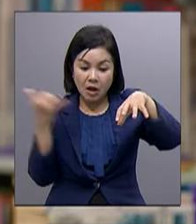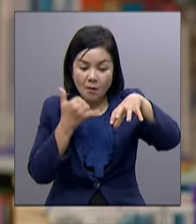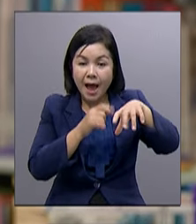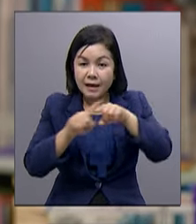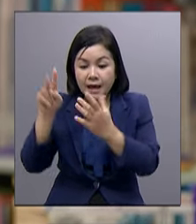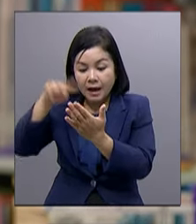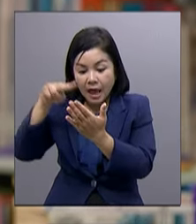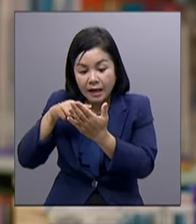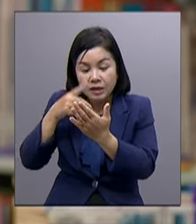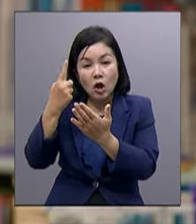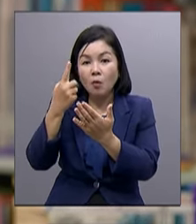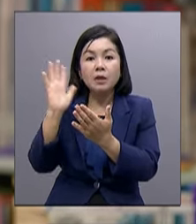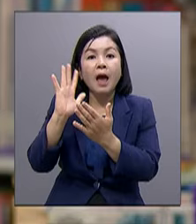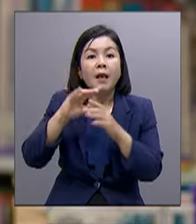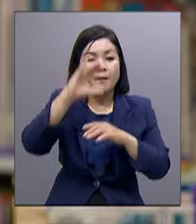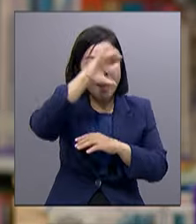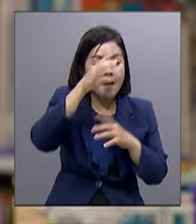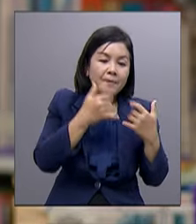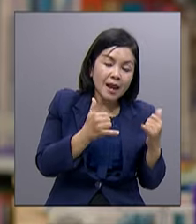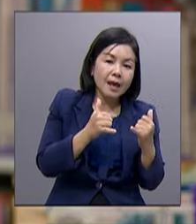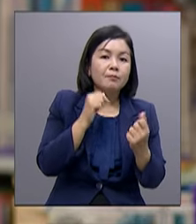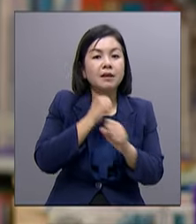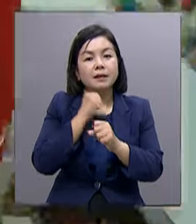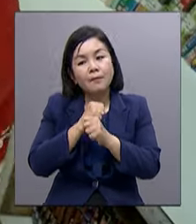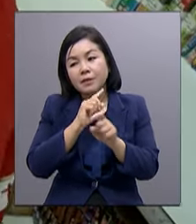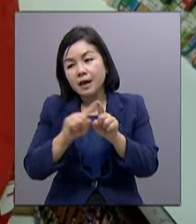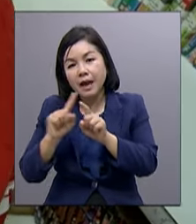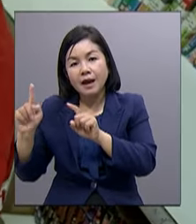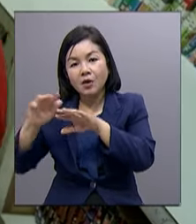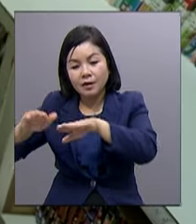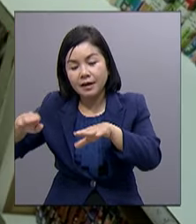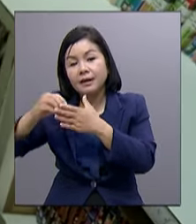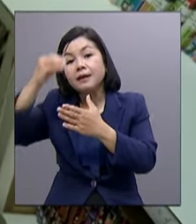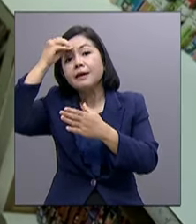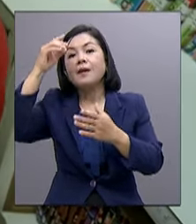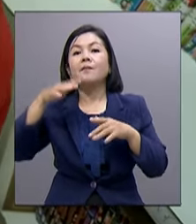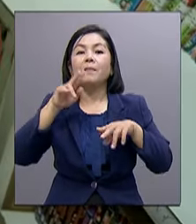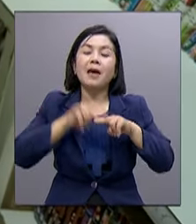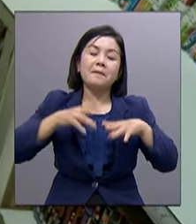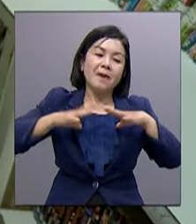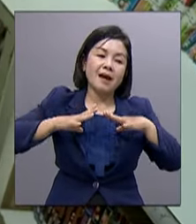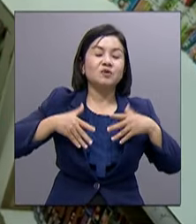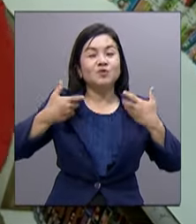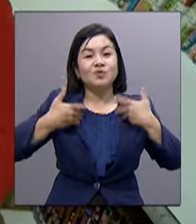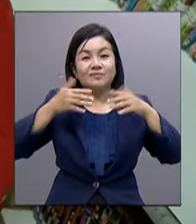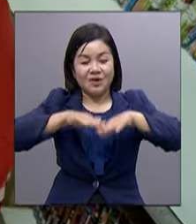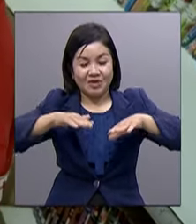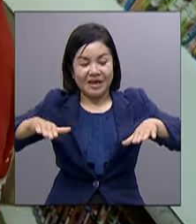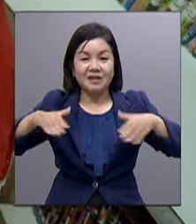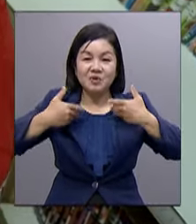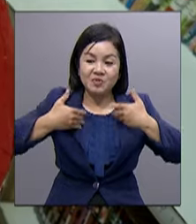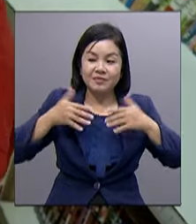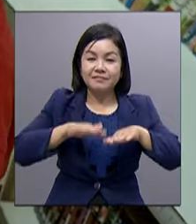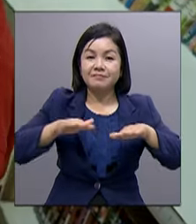อ่านหนังสือการค้นหาหนังสือหรือทำการบ้านนะคะเราก็จะเป็นที่สนุกสนานผ่อนคลายให้กับน้องๆได้ด้วยค่